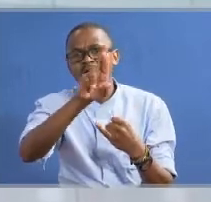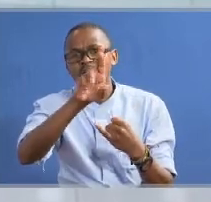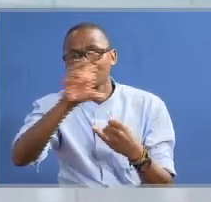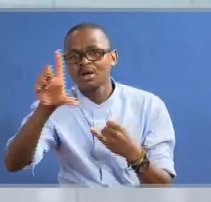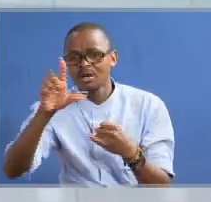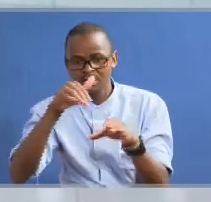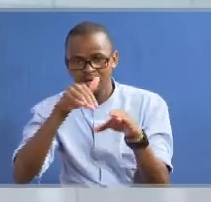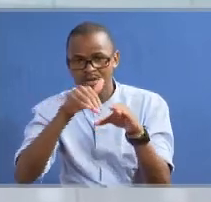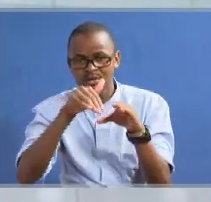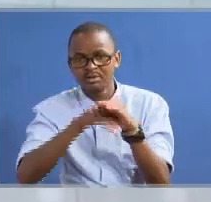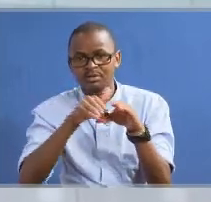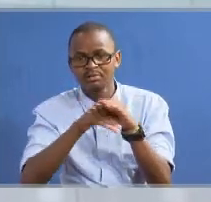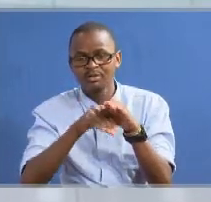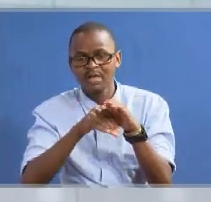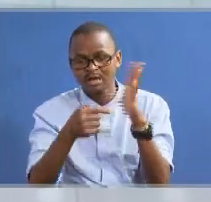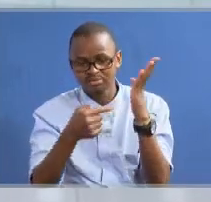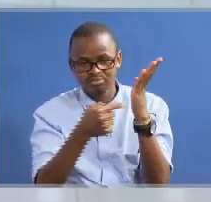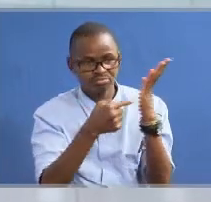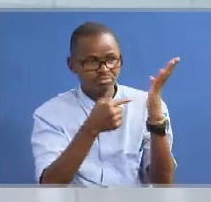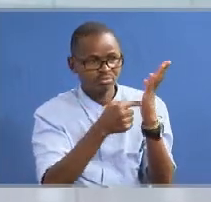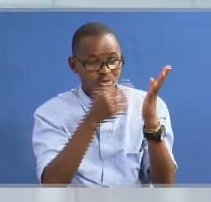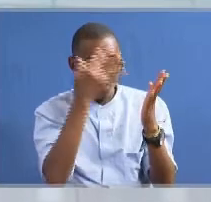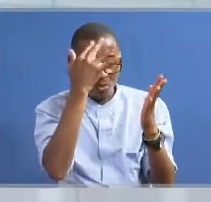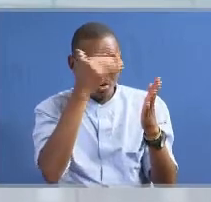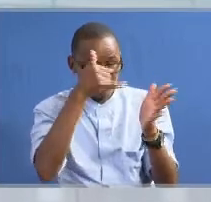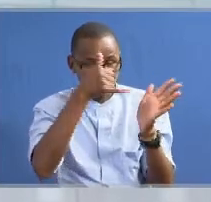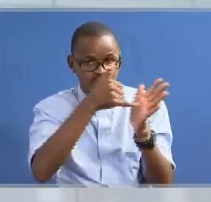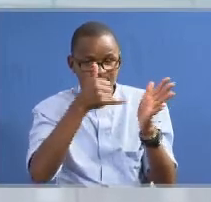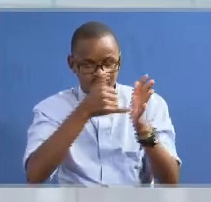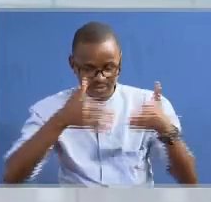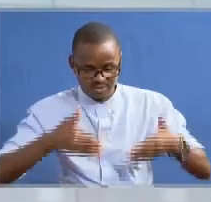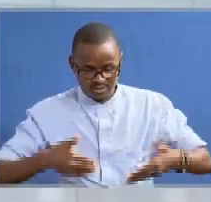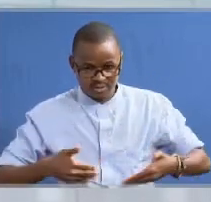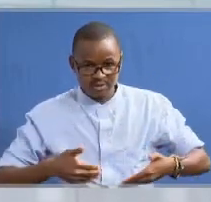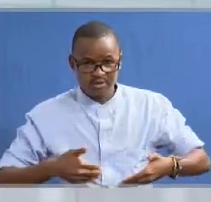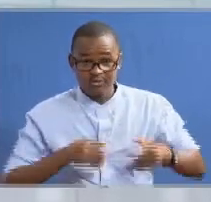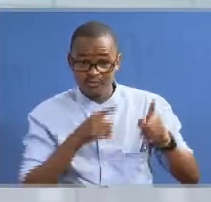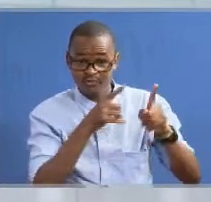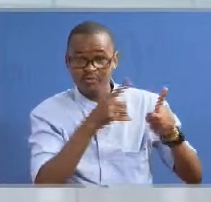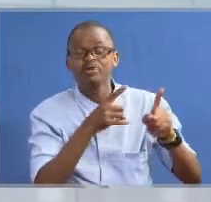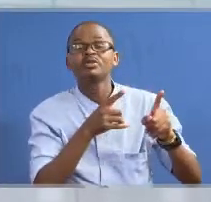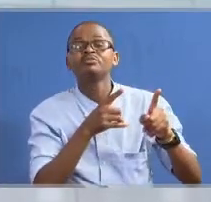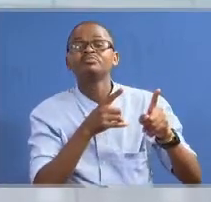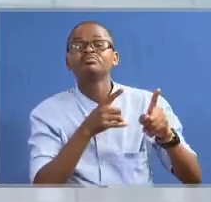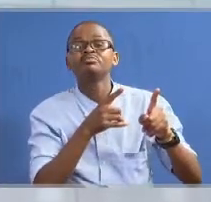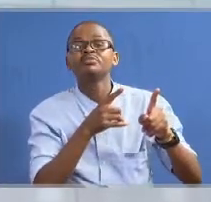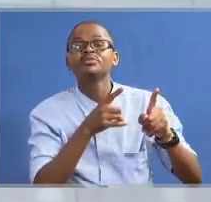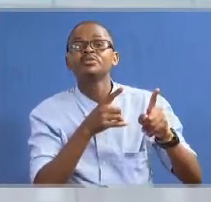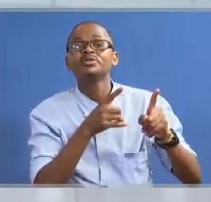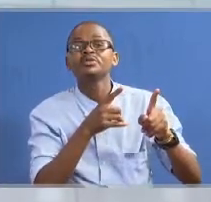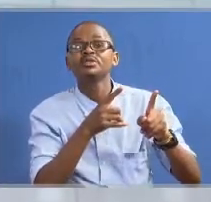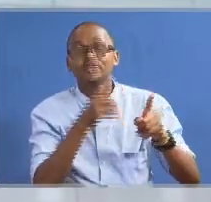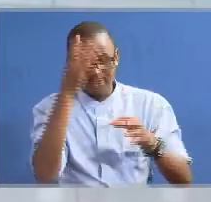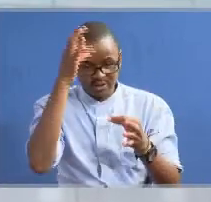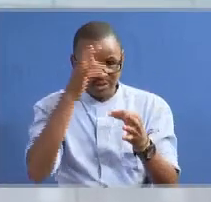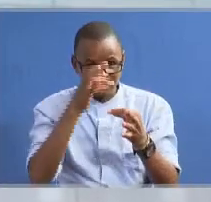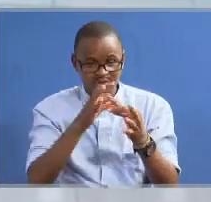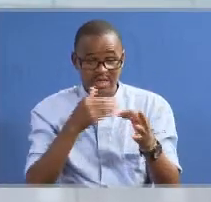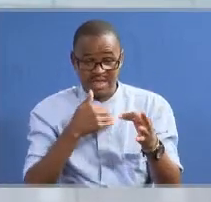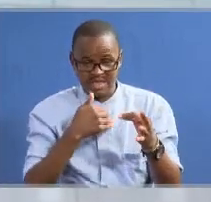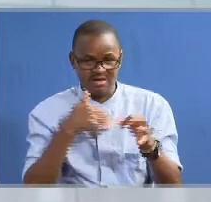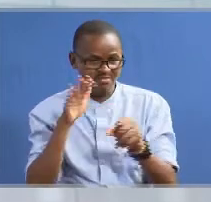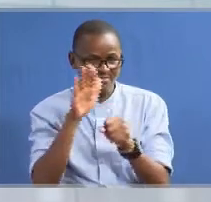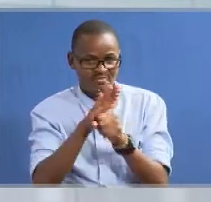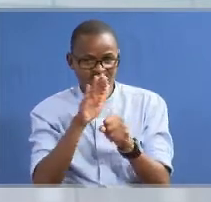washikadau katika sekta ya kiteknolojia ili kuwahusisha vijana kwa mada hizi kidijitali, kwa sababu vijana wana